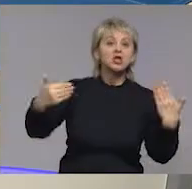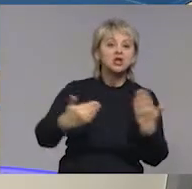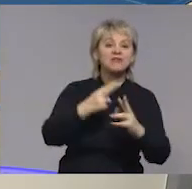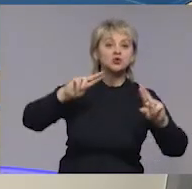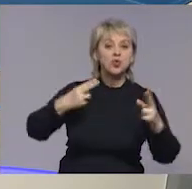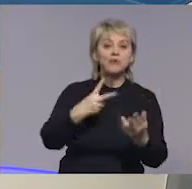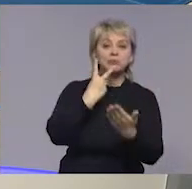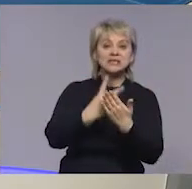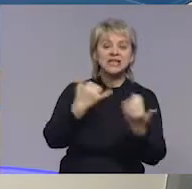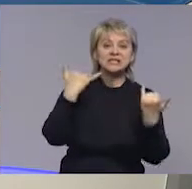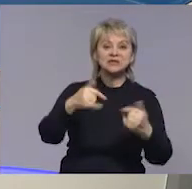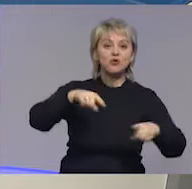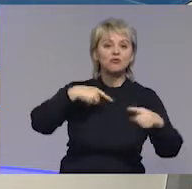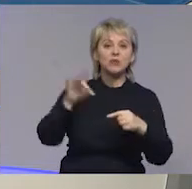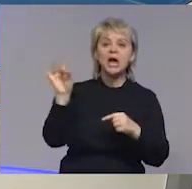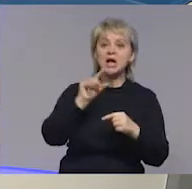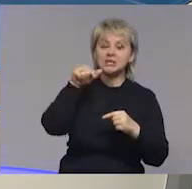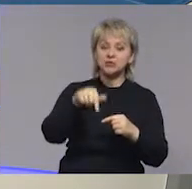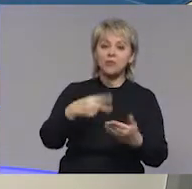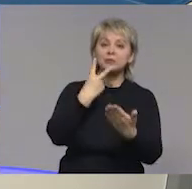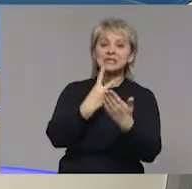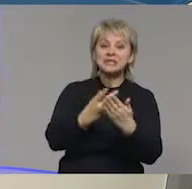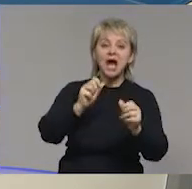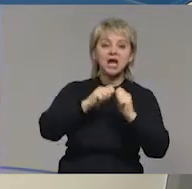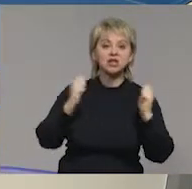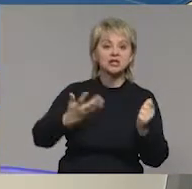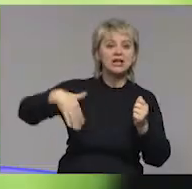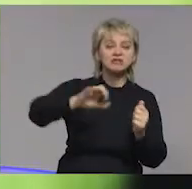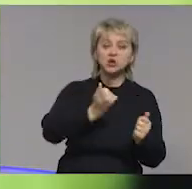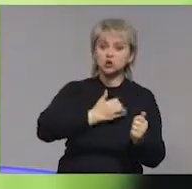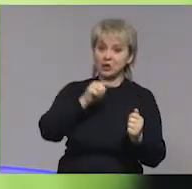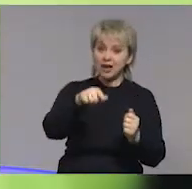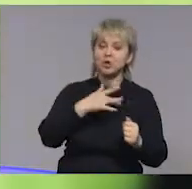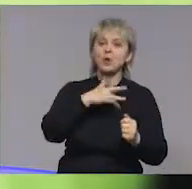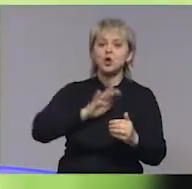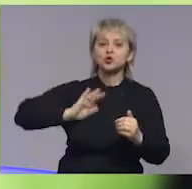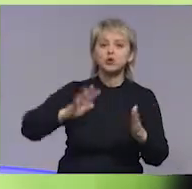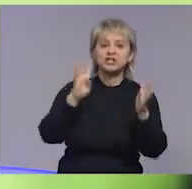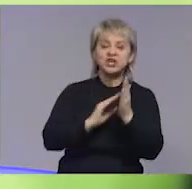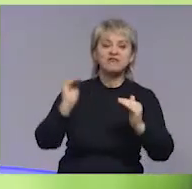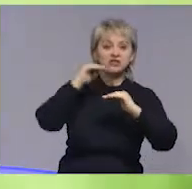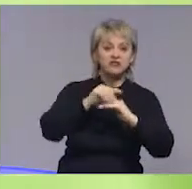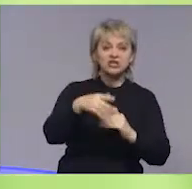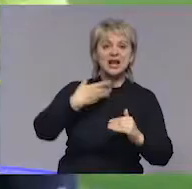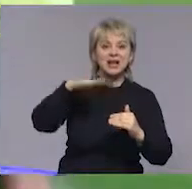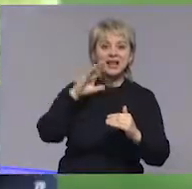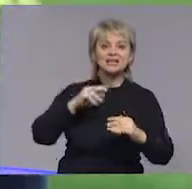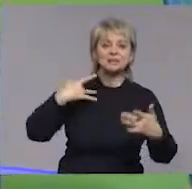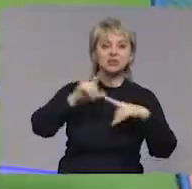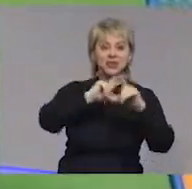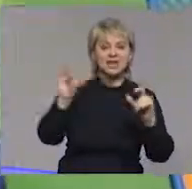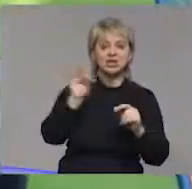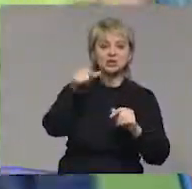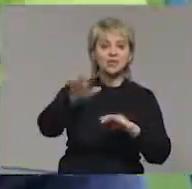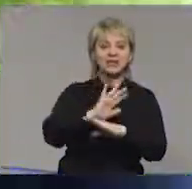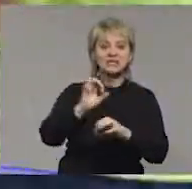Новичков клуба представит сегодня футбольный Ростов. Презентация открыта для всех желающих. Болельщиков ждут в 9 часов вечера в летнем амфитеатре